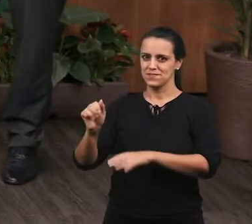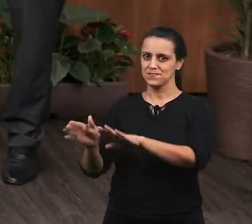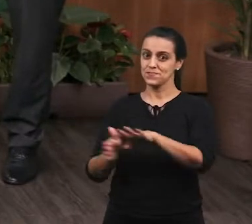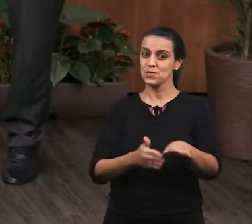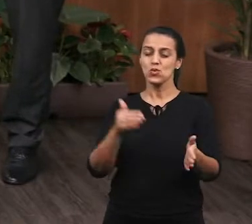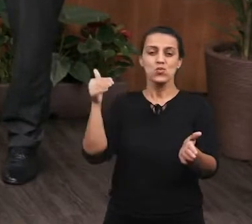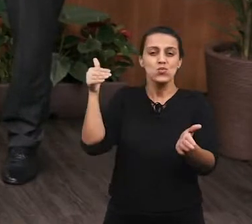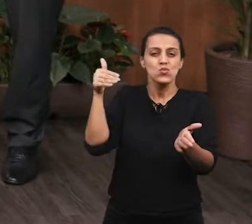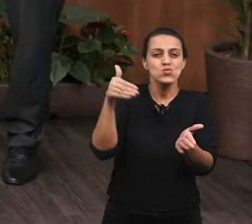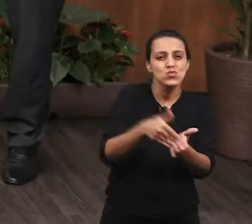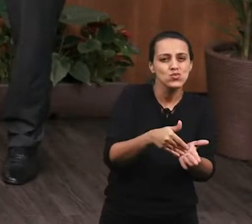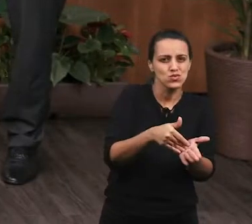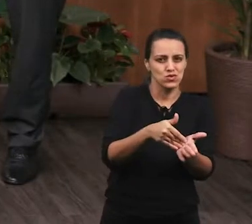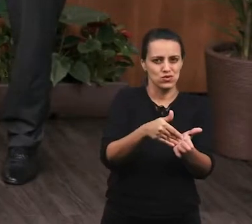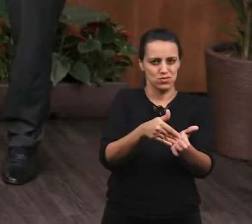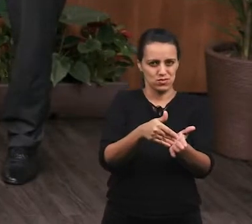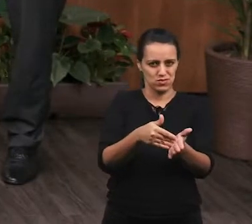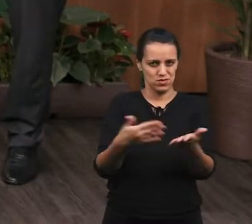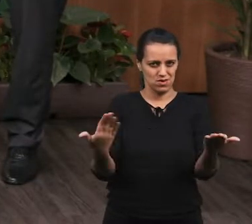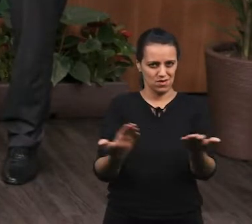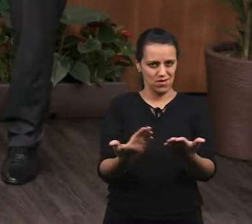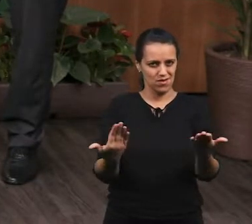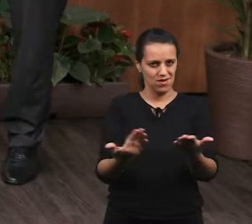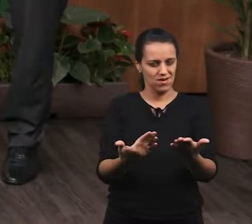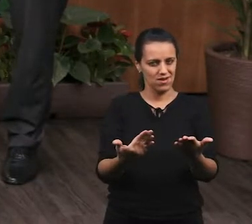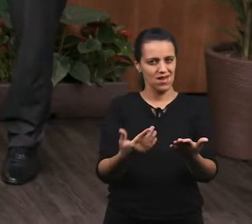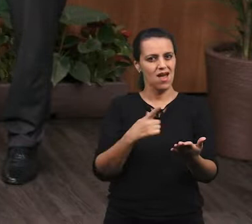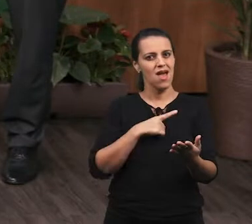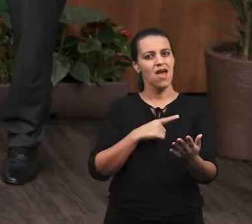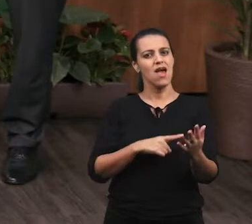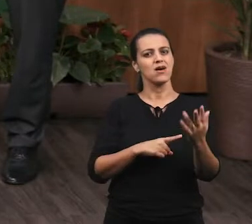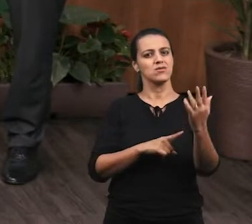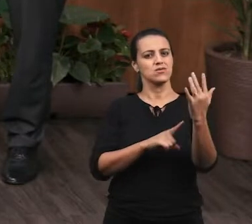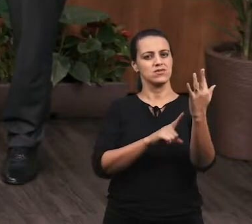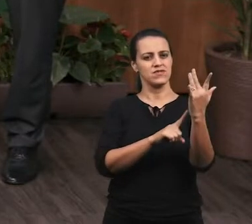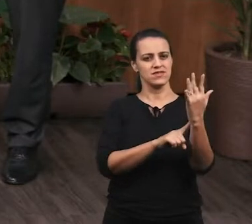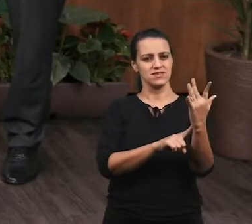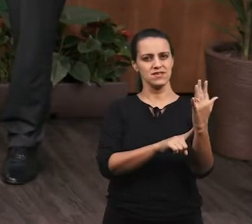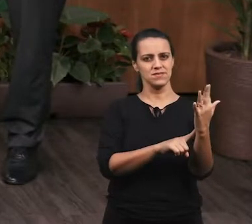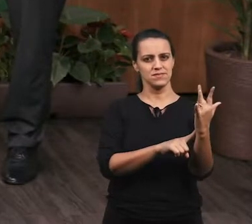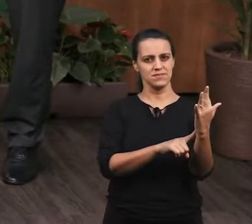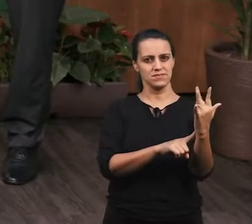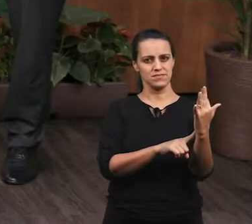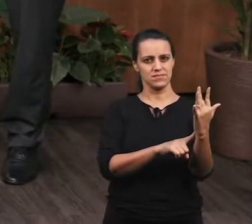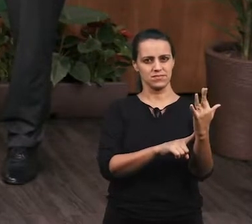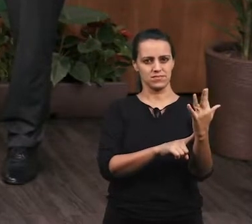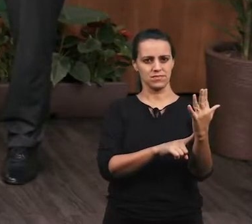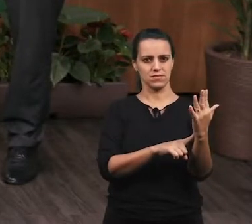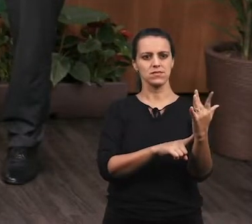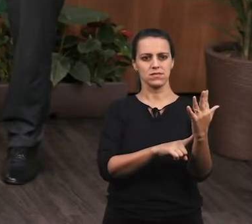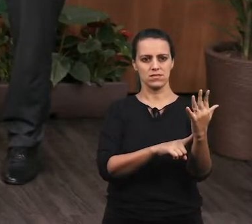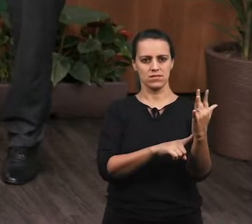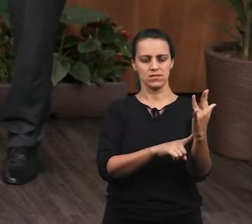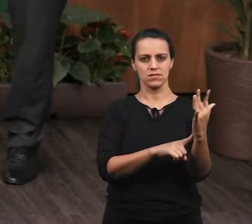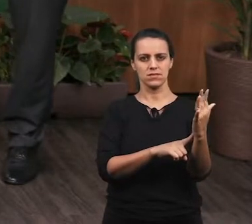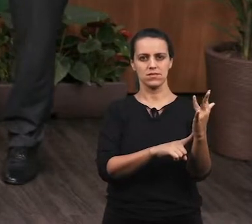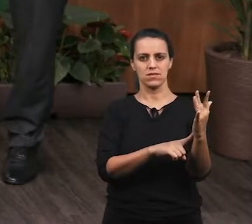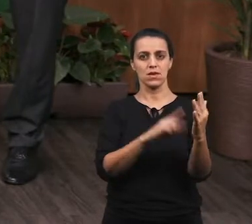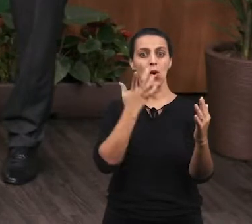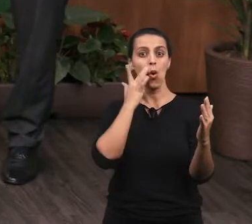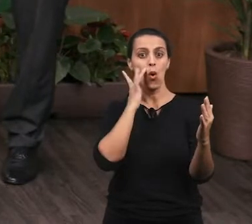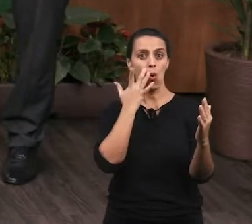Последнее, о чем мы говорили на прошлой программе, мы говорили о светильнике, о золотом светильнике,